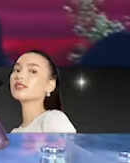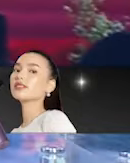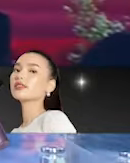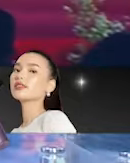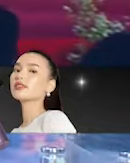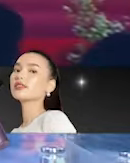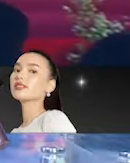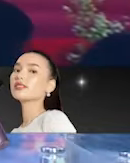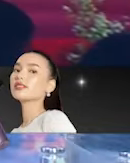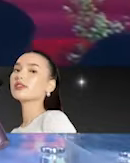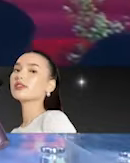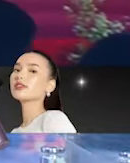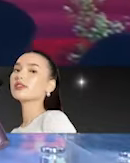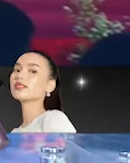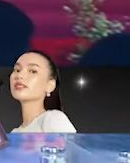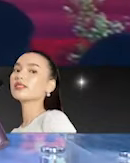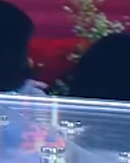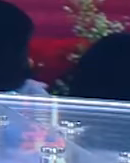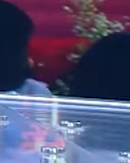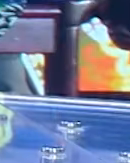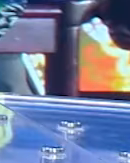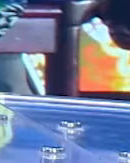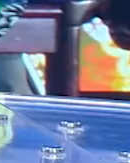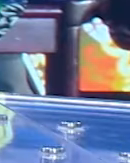kisah nyata dan viral di media sosial.